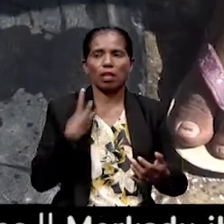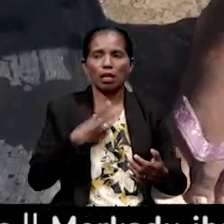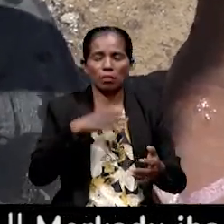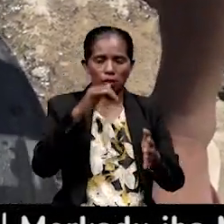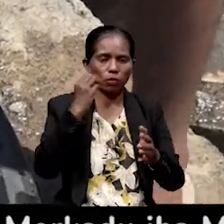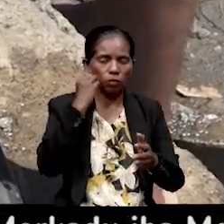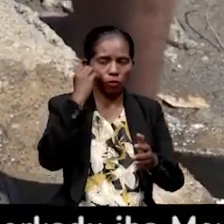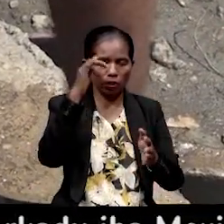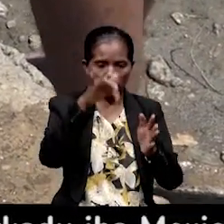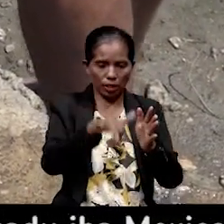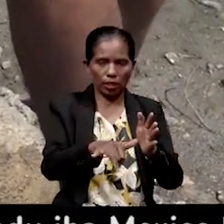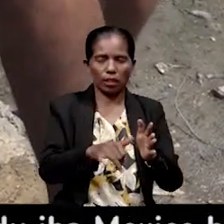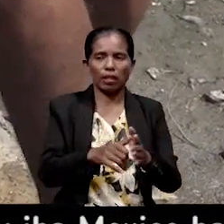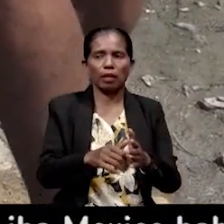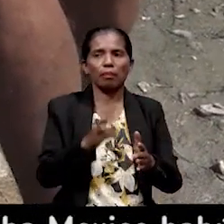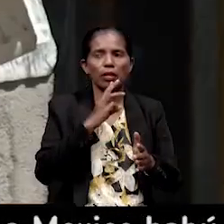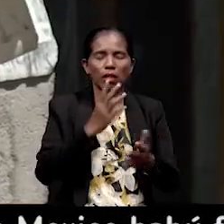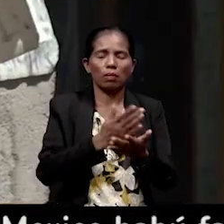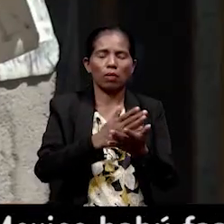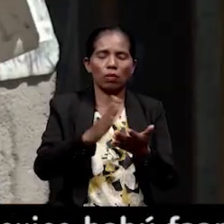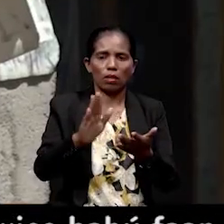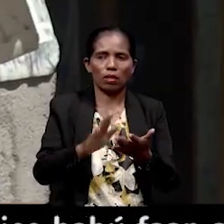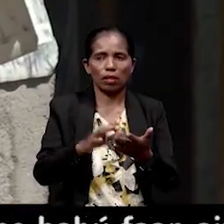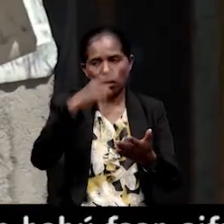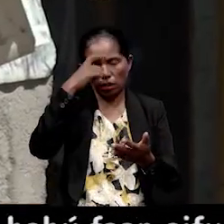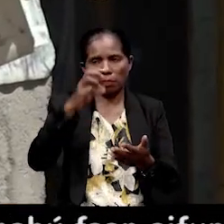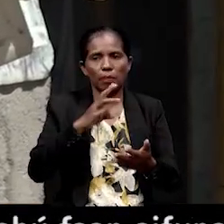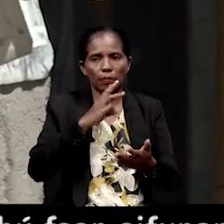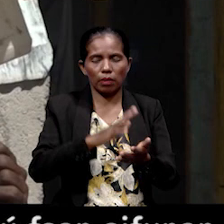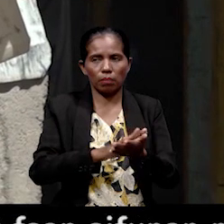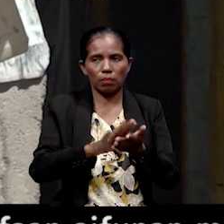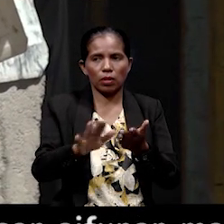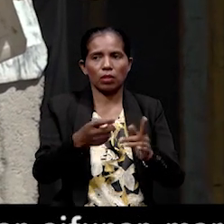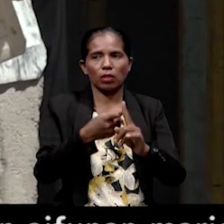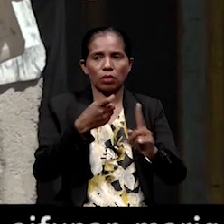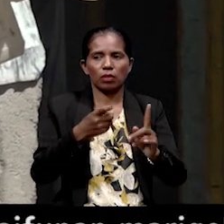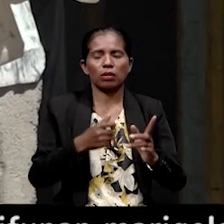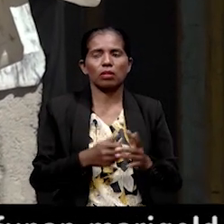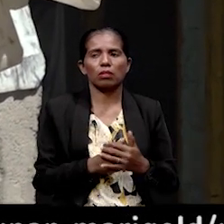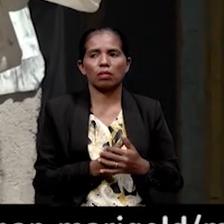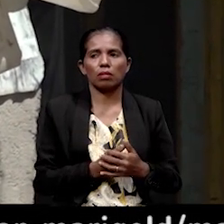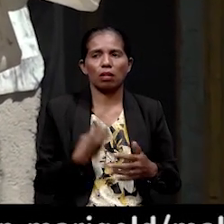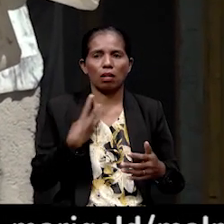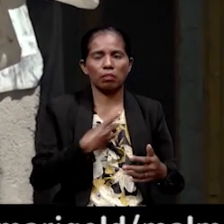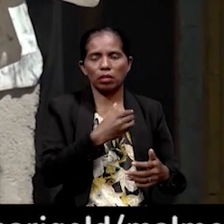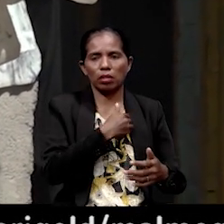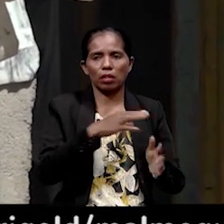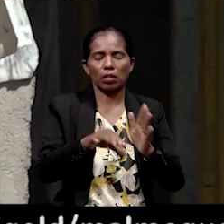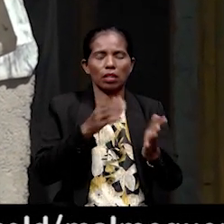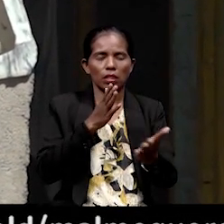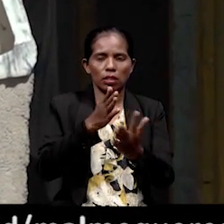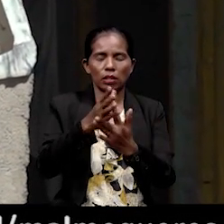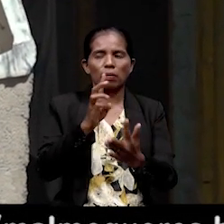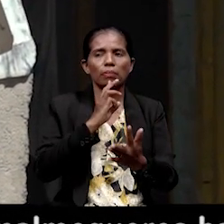ne. Bene ami sosa los de tamba bemos husi parte ne ne mai ne ami sira uketan asesu kona ba